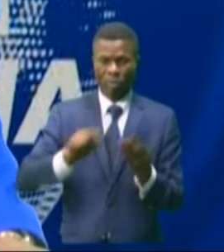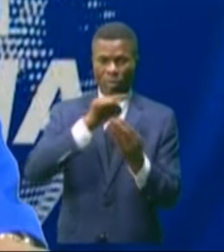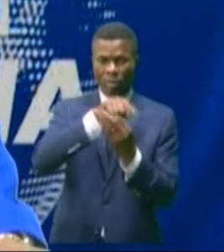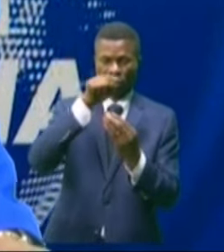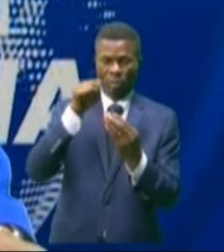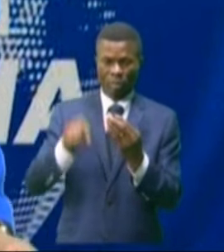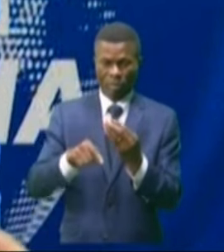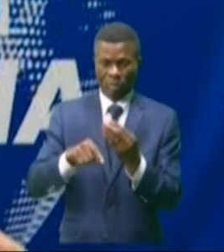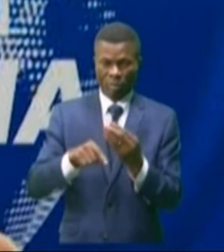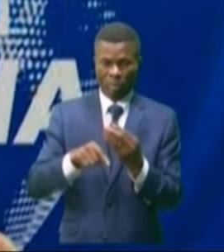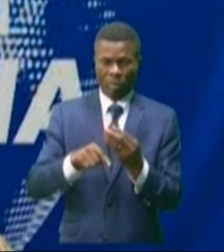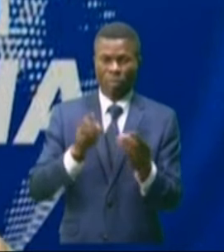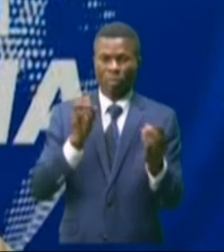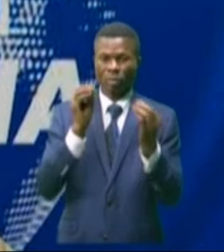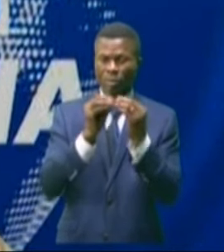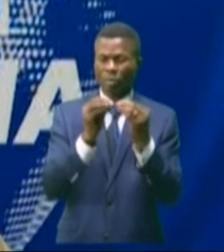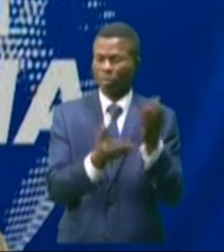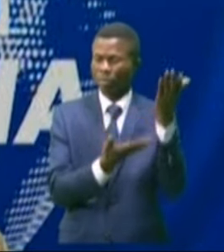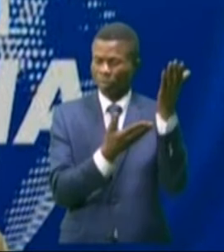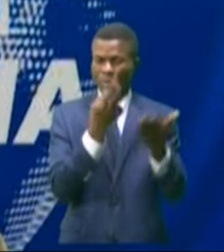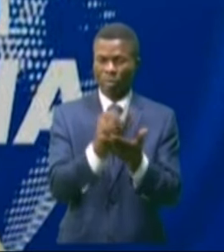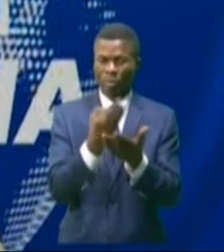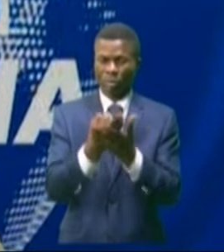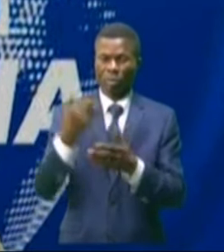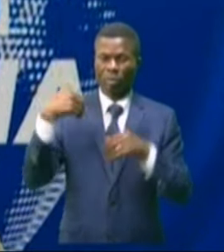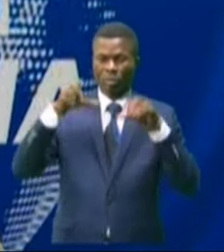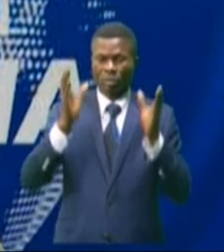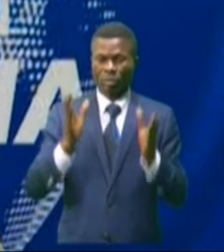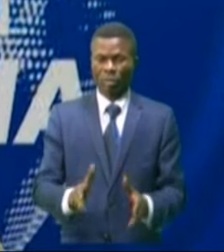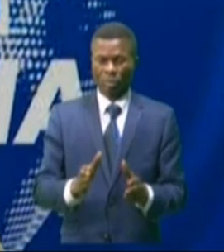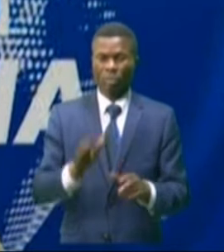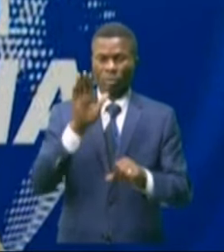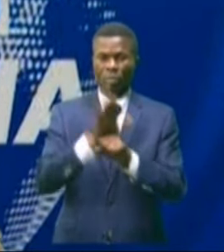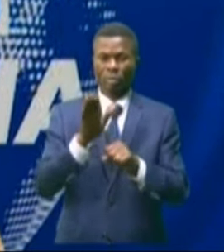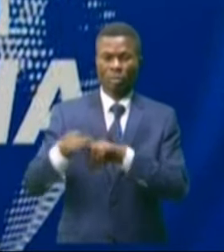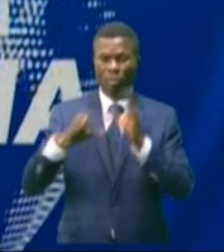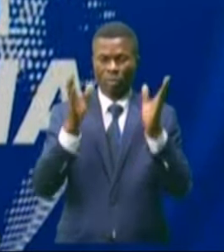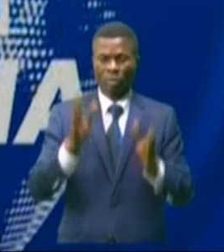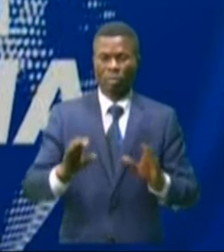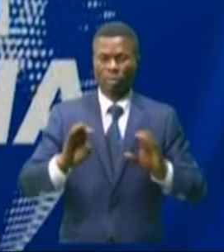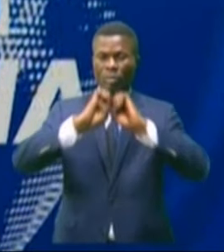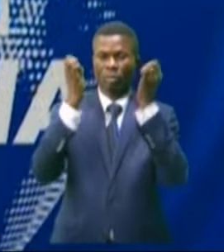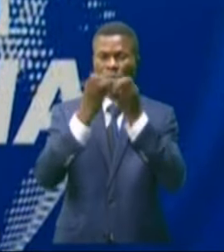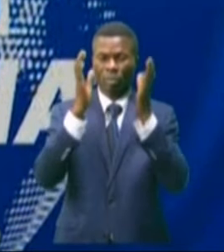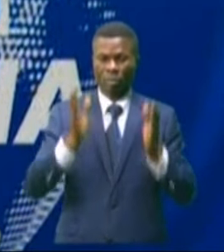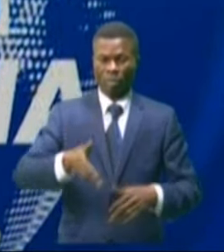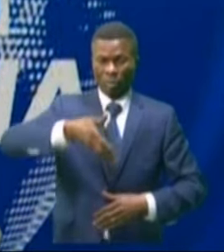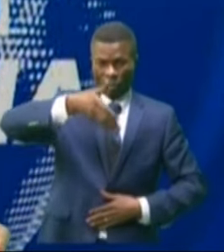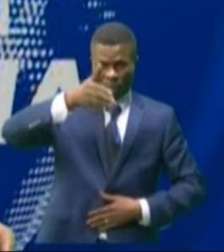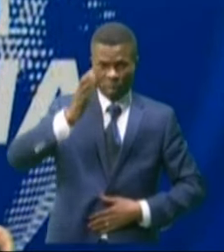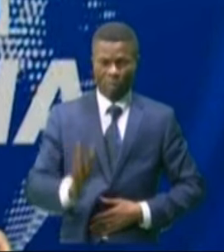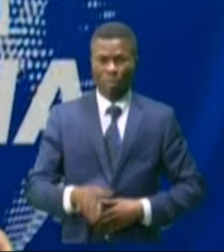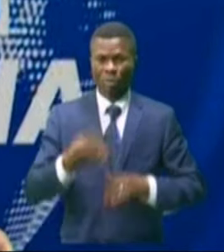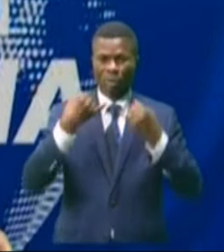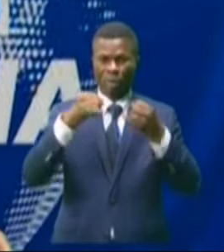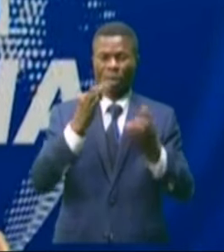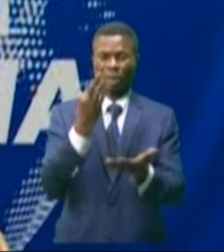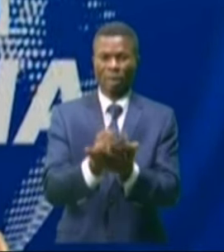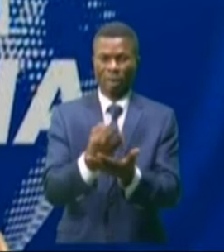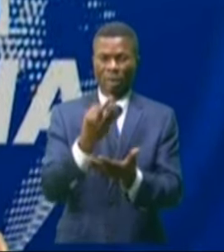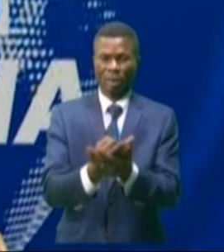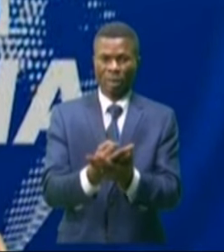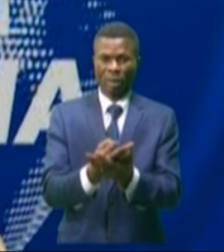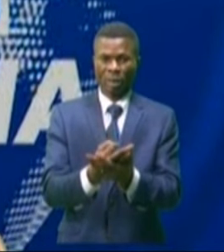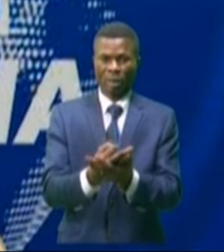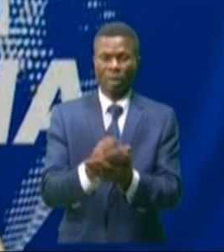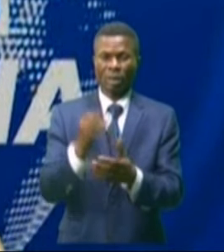Ce grand rendez-vous des finances congolaises réunit plusieurs acteurs et entrepreneurs spécialistes de l'information financière dans